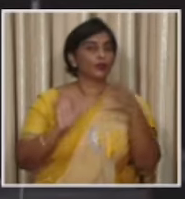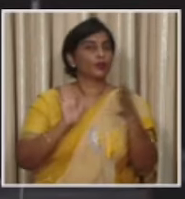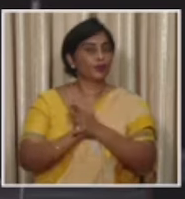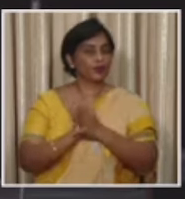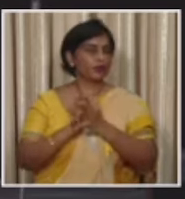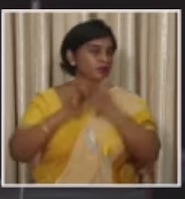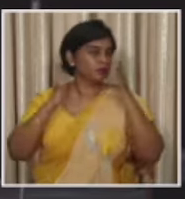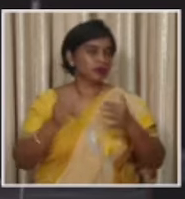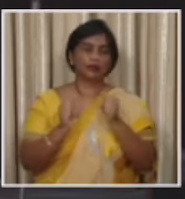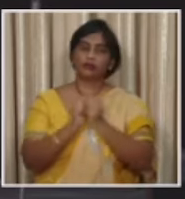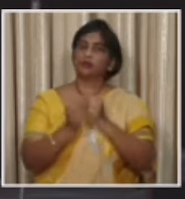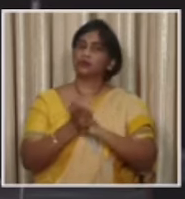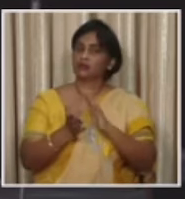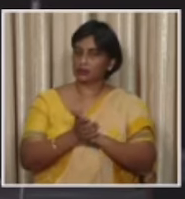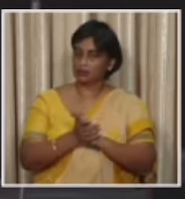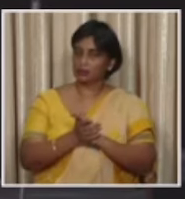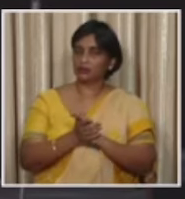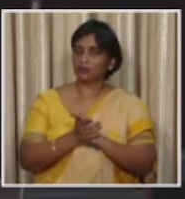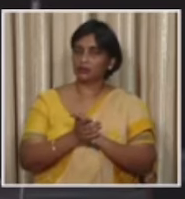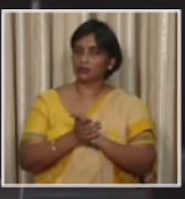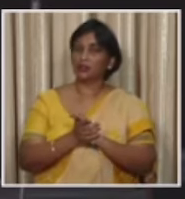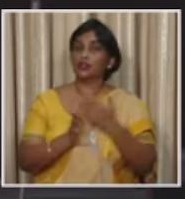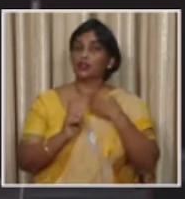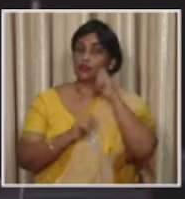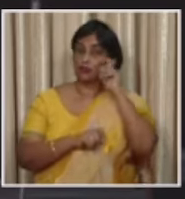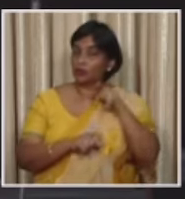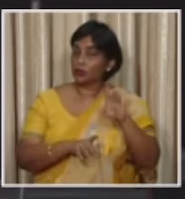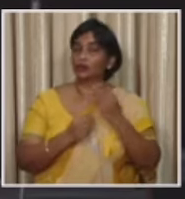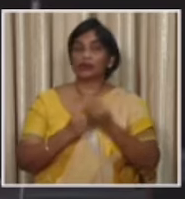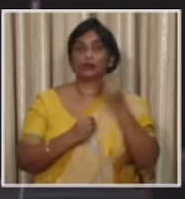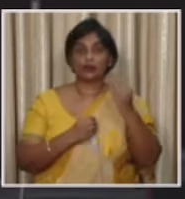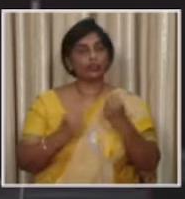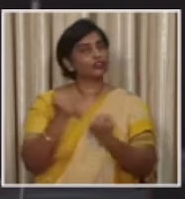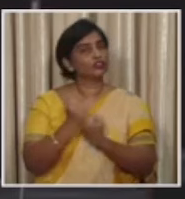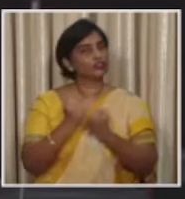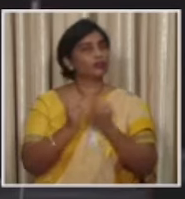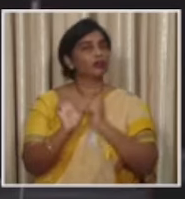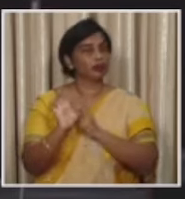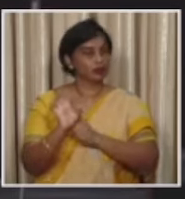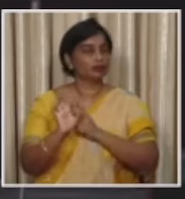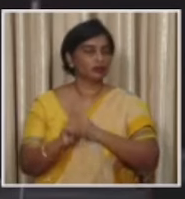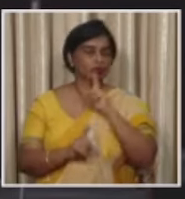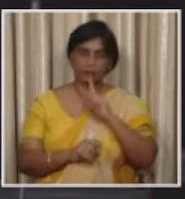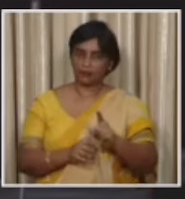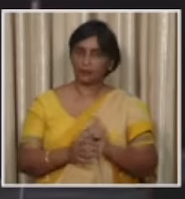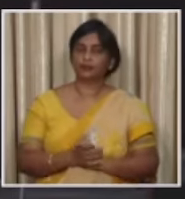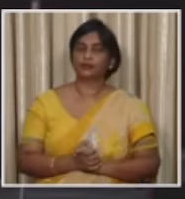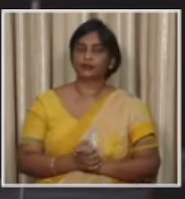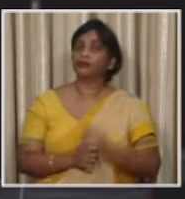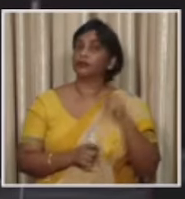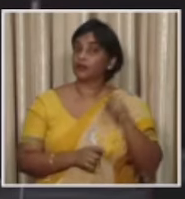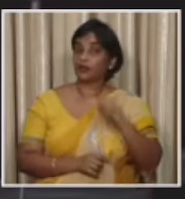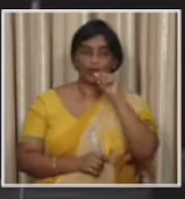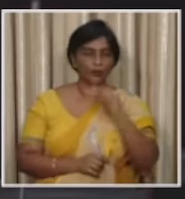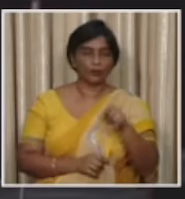වෙලා විශාල කැපකිරීම් ප්‍රමාණයක් කරා. අපි ජනතාව විසින් ලබා දීපු සහයෝගය නිරන්තරයෙන් අගය කිරීමකට ලක් කරනවා. ඒක